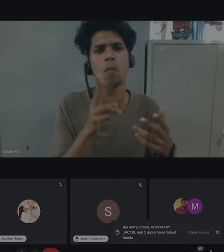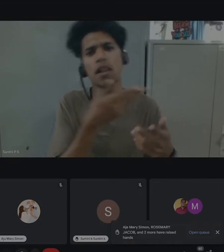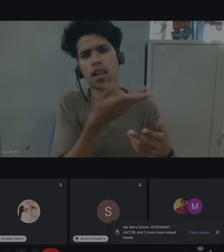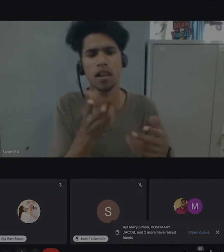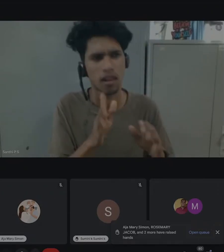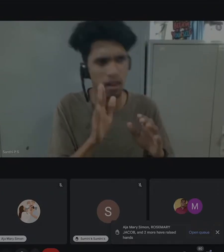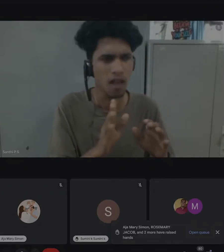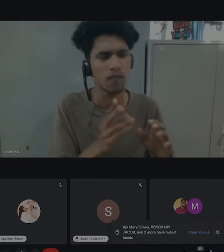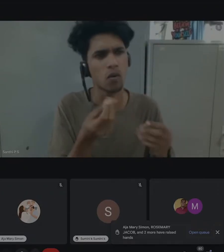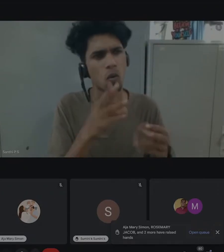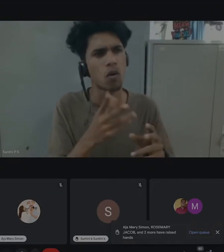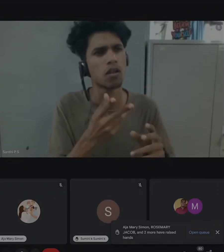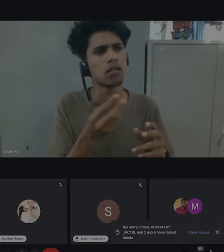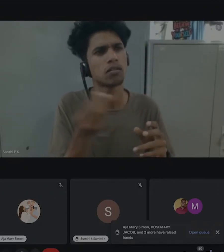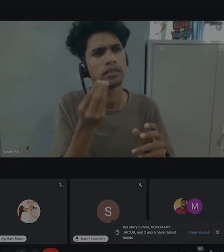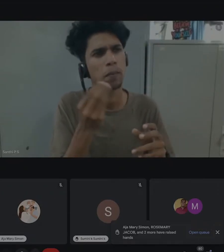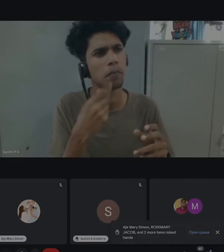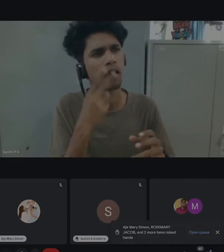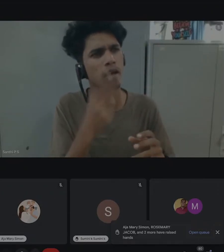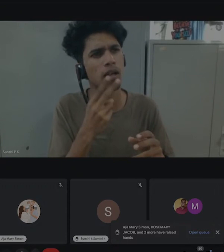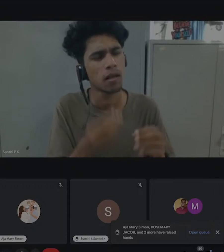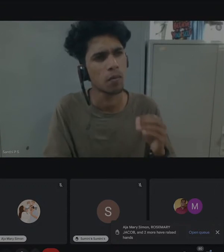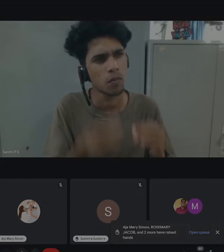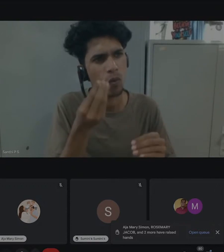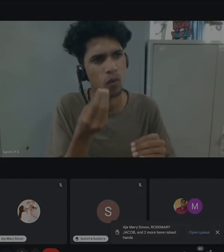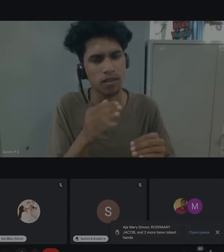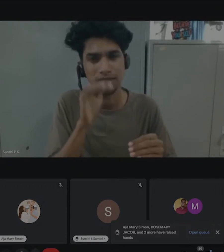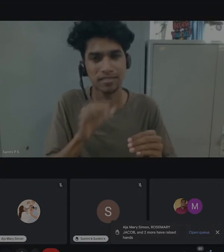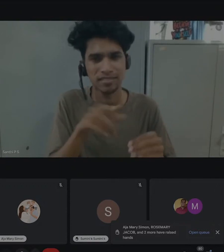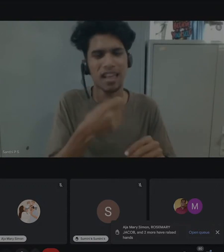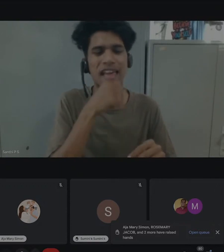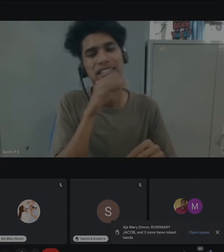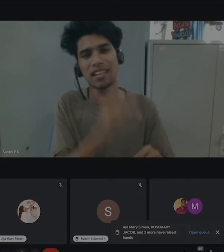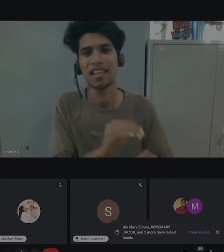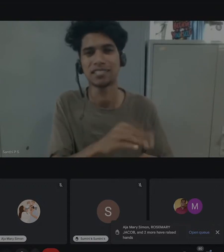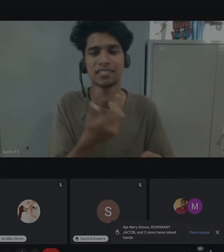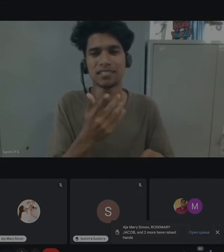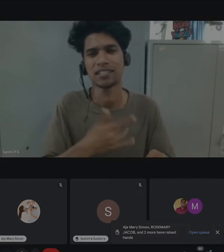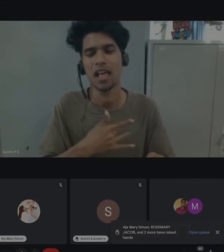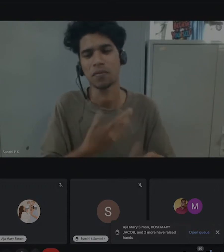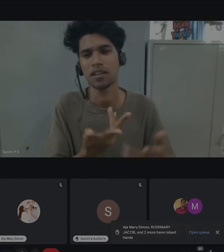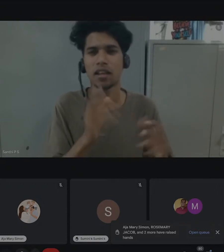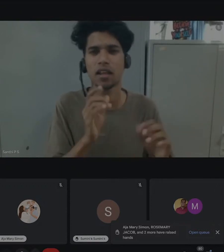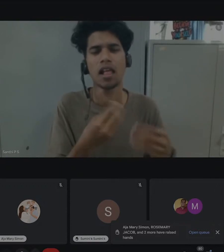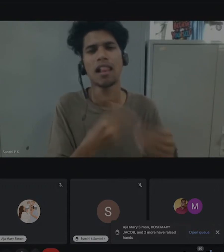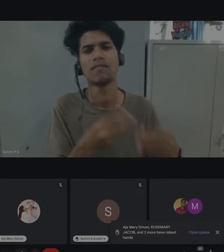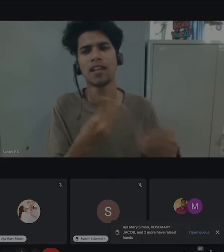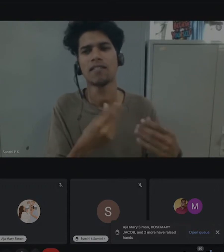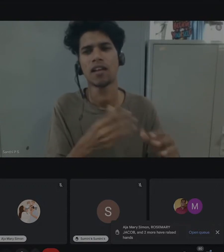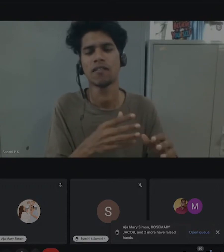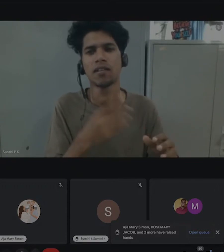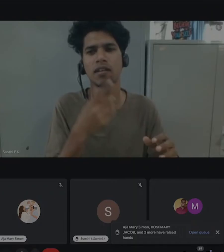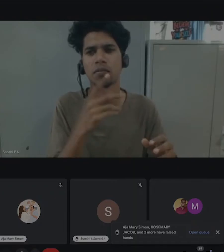അവരല്ലാതെ ചെയ്യുന്നതായിരിക്കാം. പലപ്പോഴും ചെറിയ കുഞ്ഞാണെന്ന് വിചാരിച്ച് ഈ അടിക്കുമ്പോൾ നമ്മൾ അടി കൊണ്ടുകൊണ്ടിരിക്കും. അല്ലെങ്കിൽ ആരെങ്കിലും